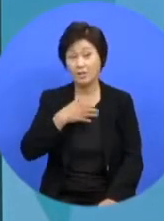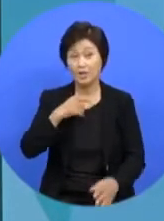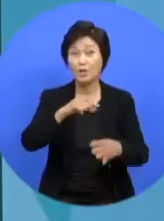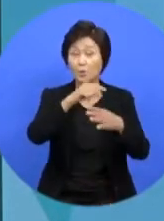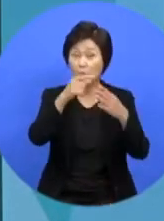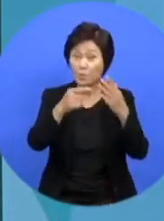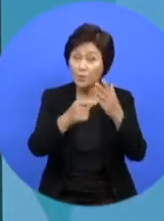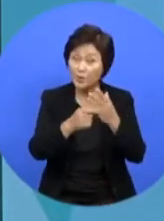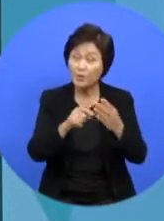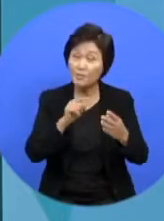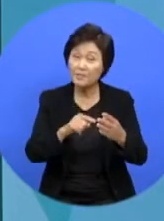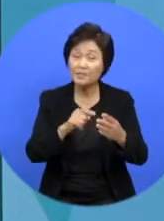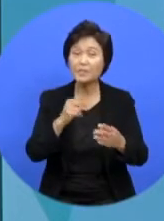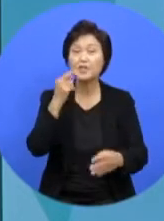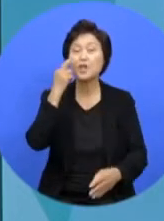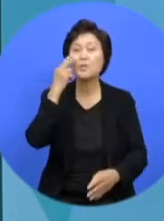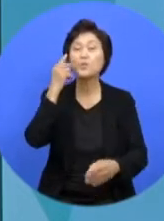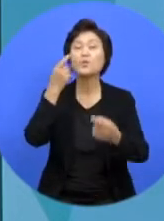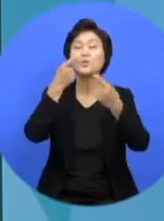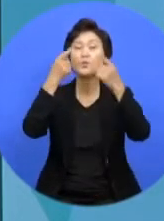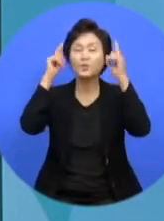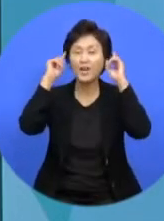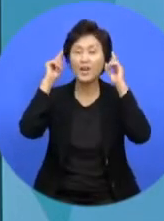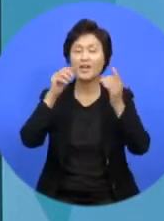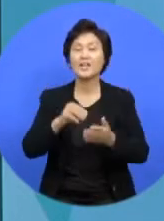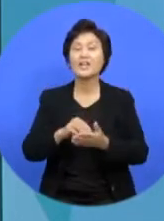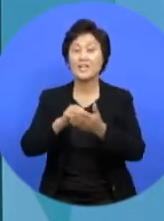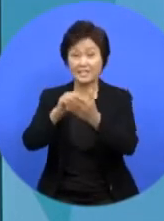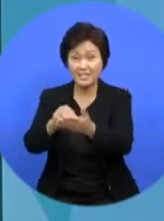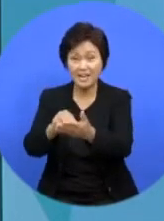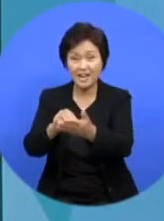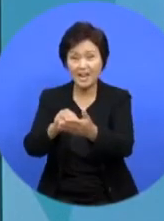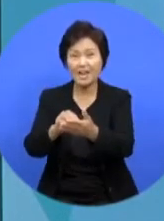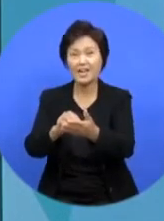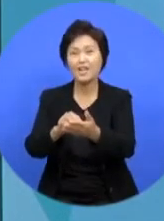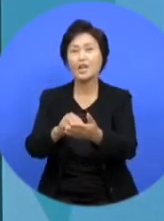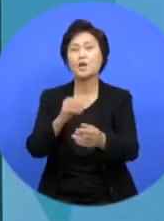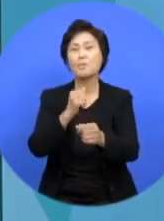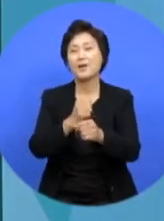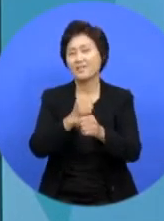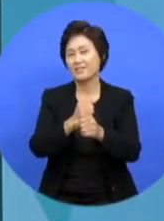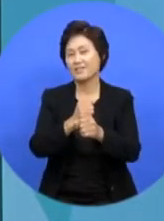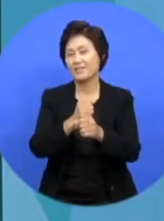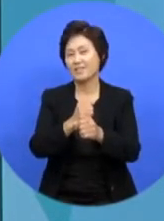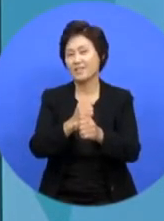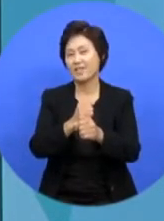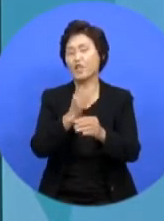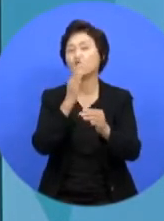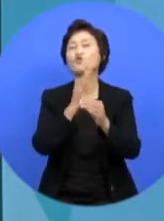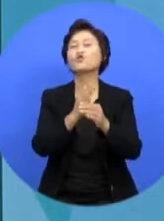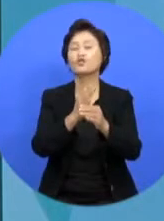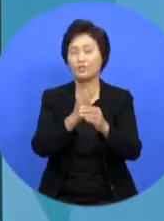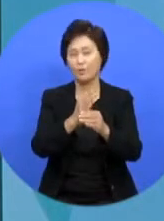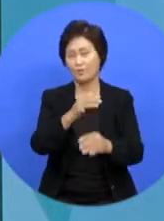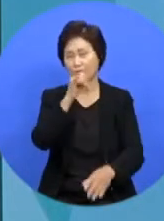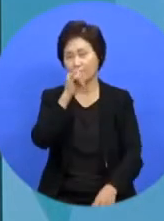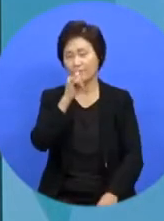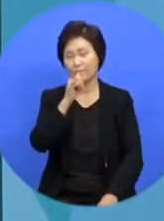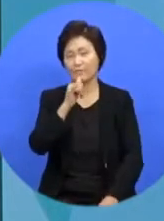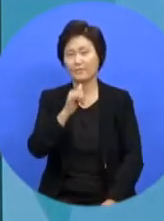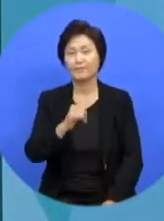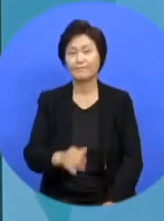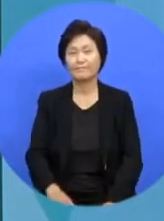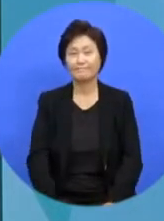자체가 미국 대학을 진출시키는 데 이제 목표로 맞춰져 있기 때문에 네. 이제 칼리지어 가이던스가 그 프로그램을